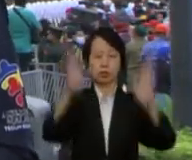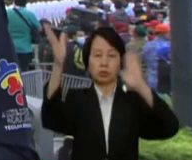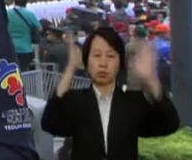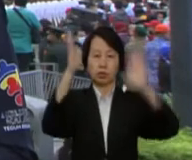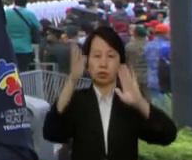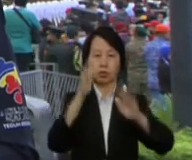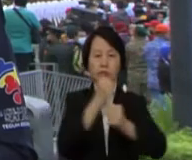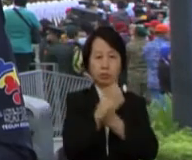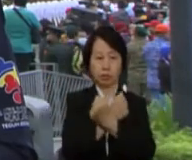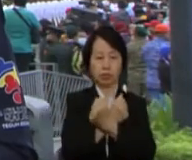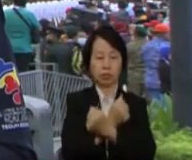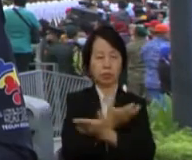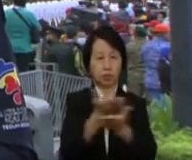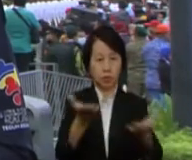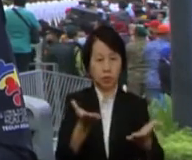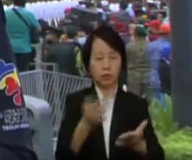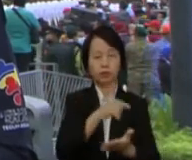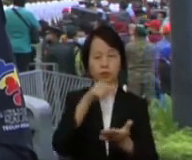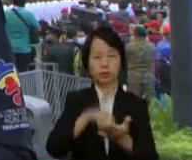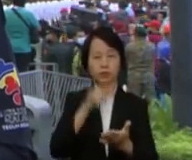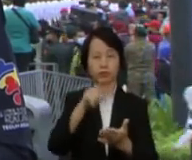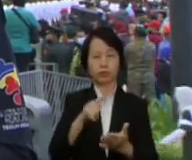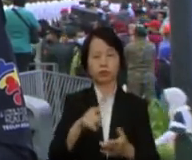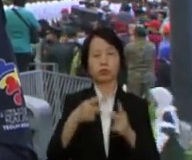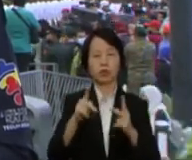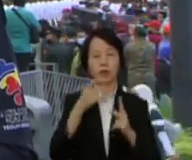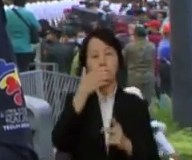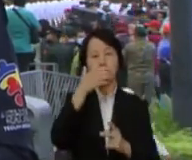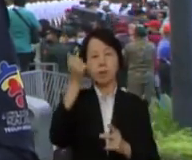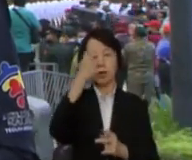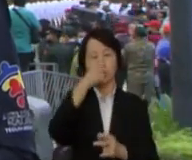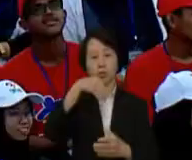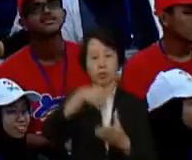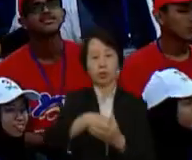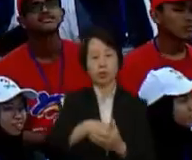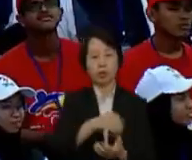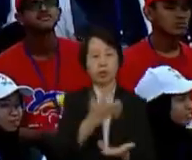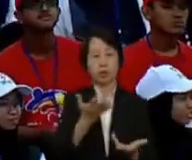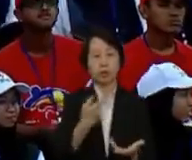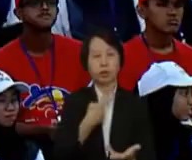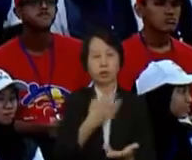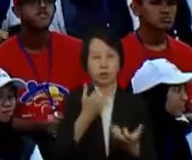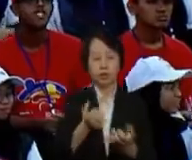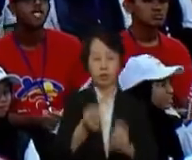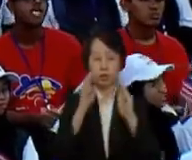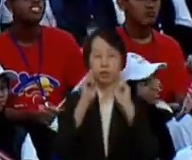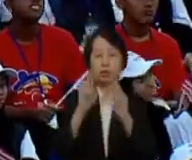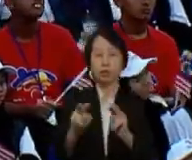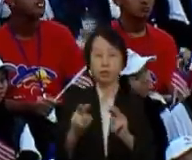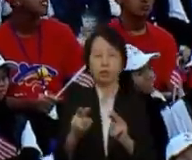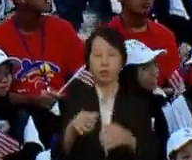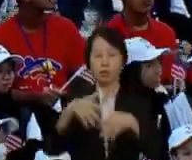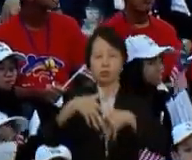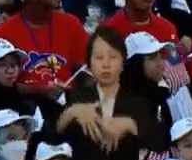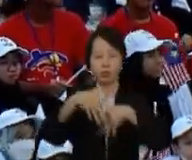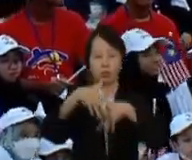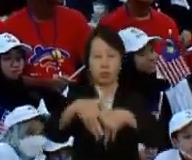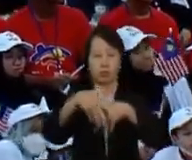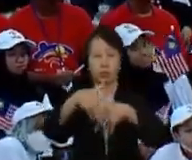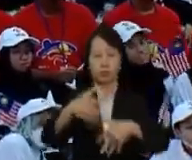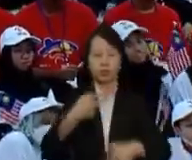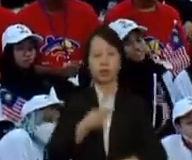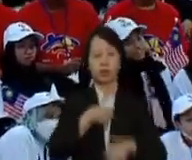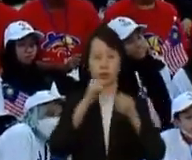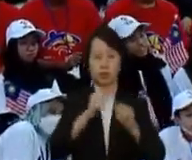Malaysia yang tercinta ini. Ini adalah satu platform terbaik kerana dalam keterujaan kita mahu menyaksikan perbarisan dan perarakan, kita